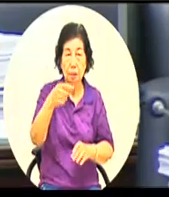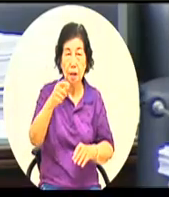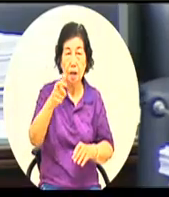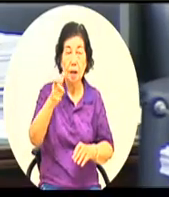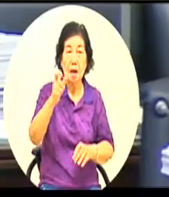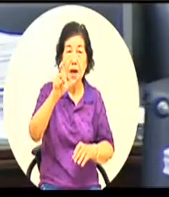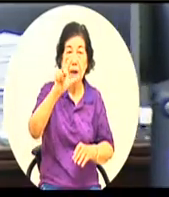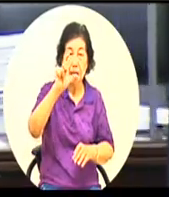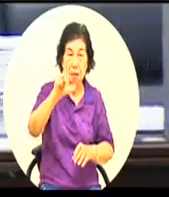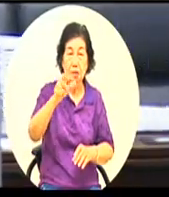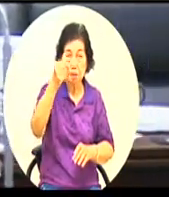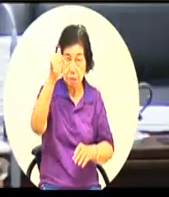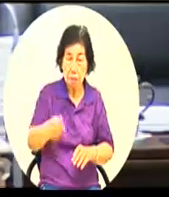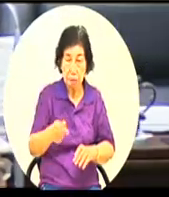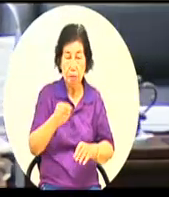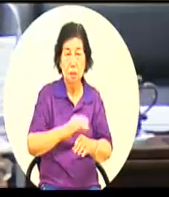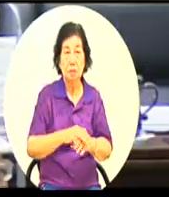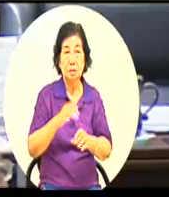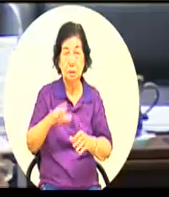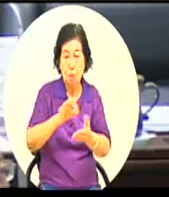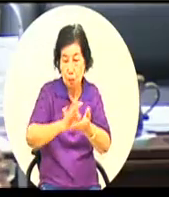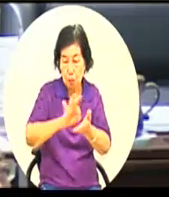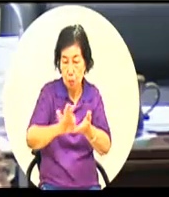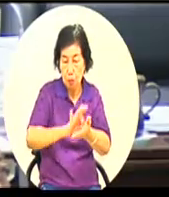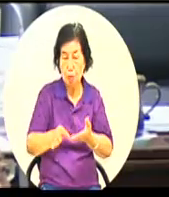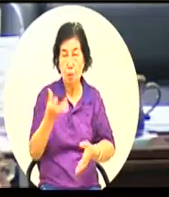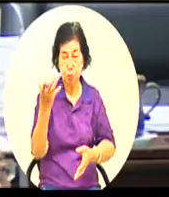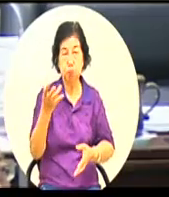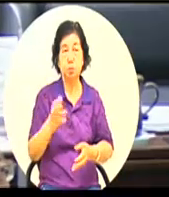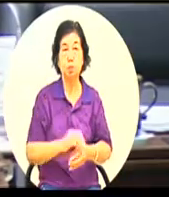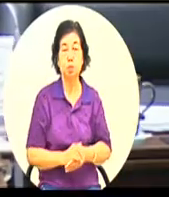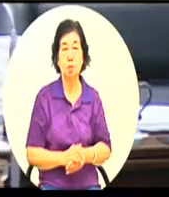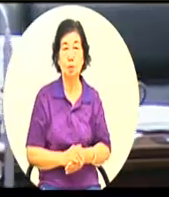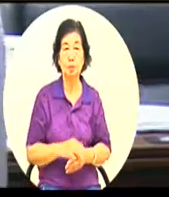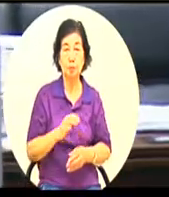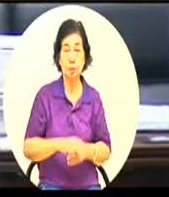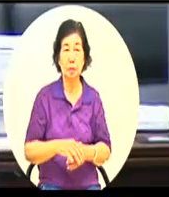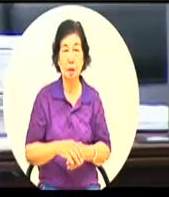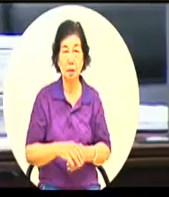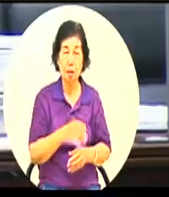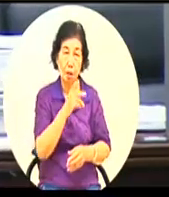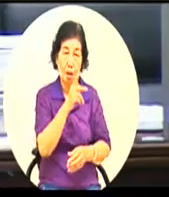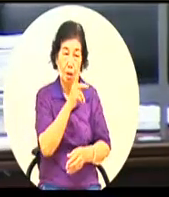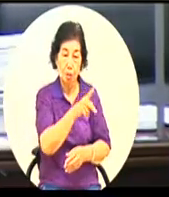等下影片我放你看吼，负债第一